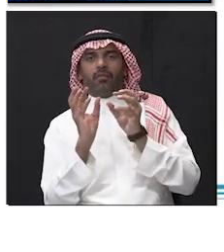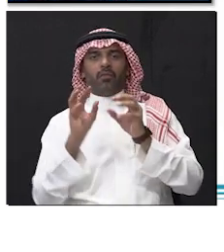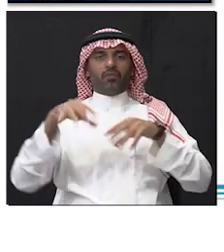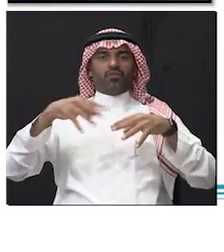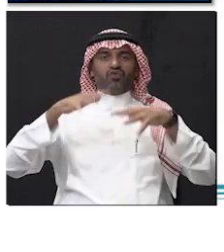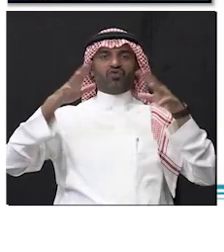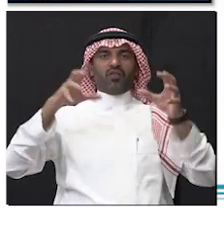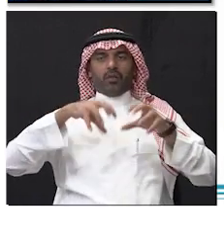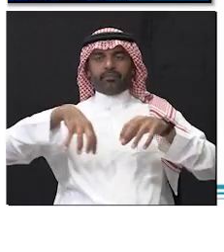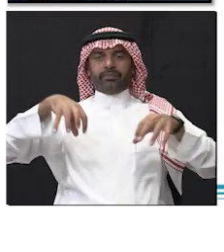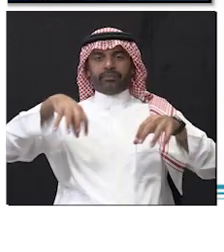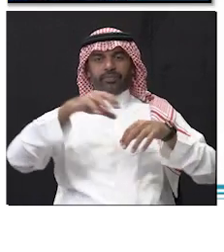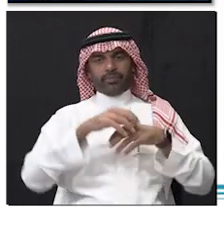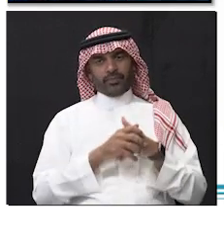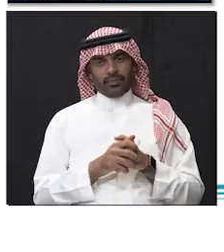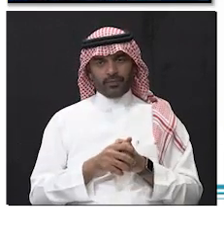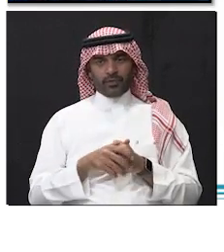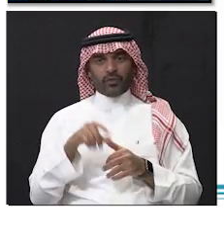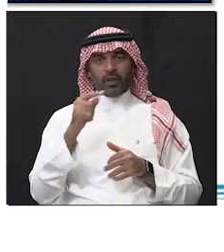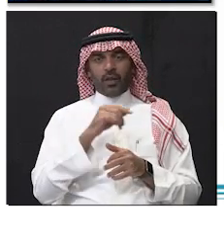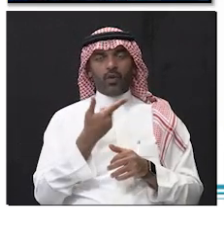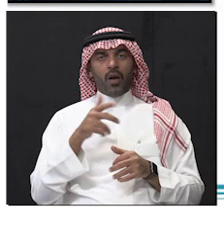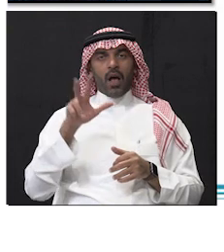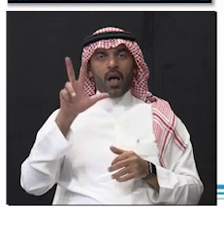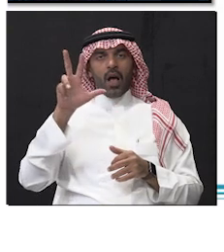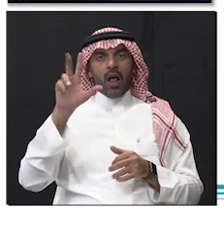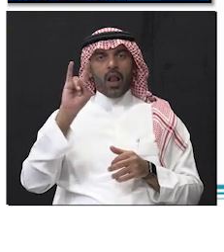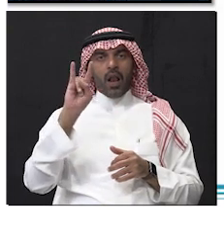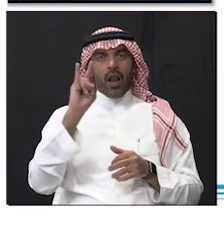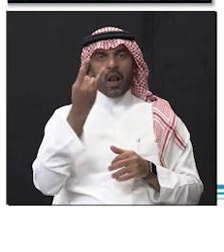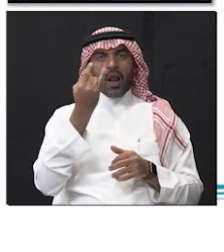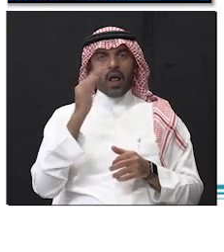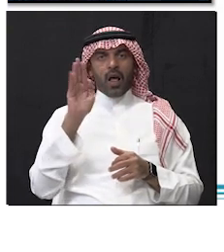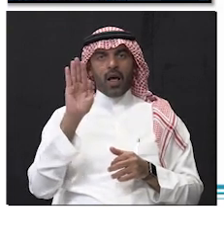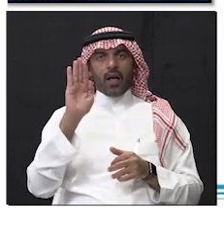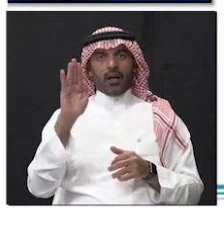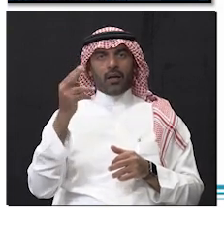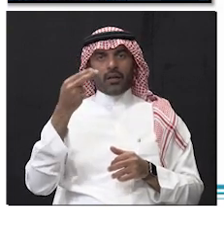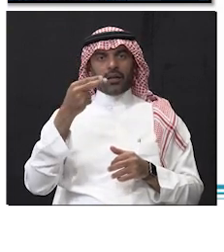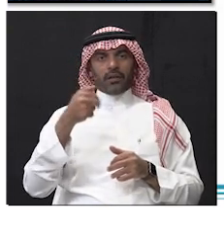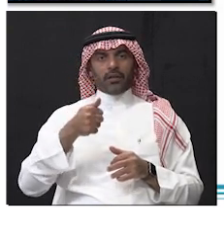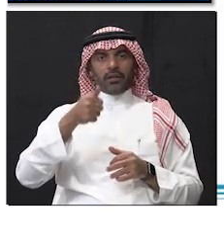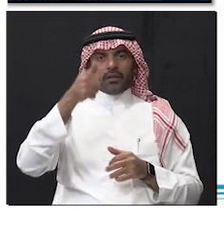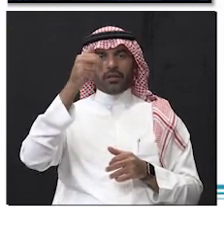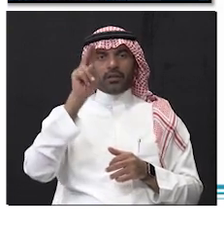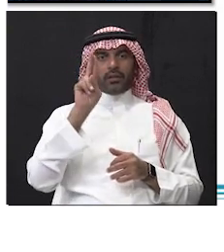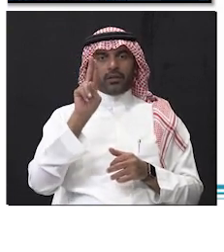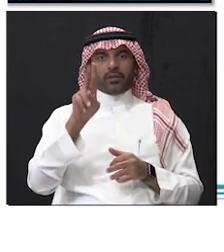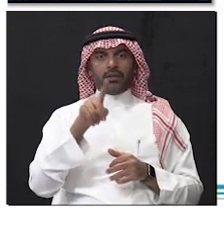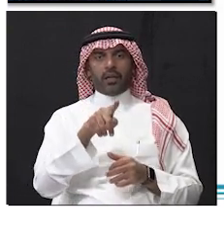أمامك اللاسعات، كيف تركيب جسمها؟